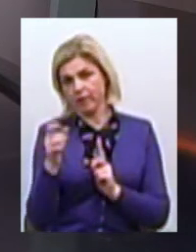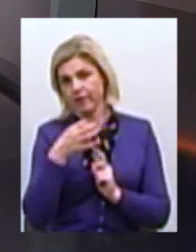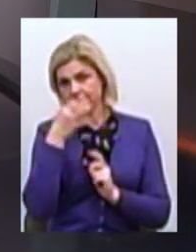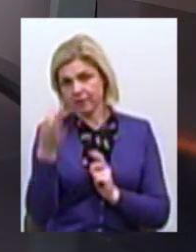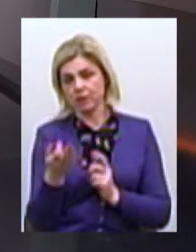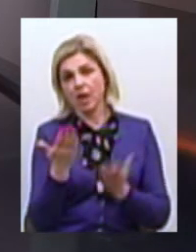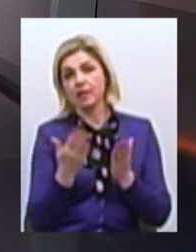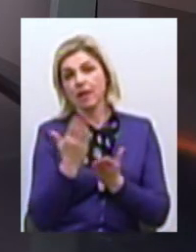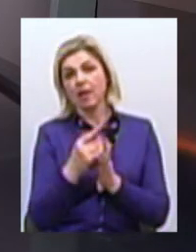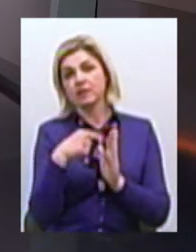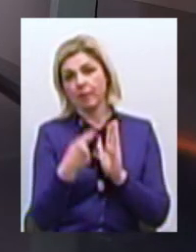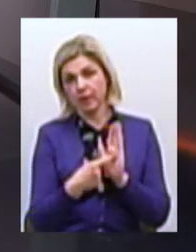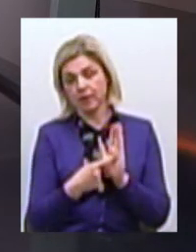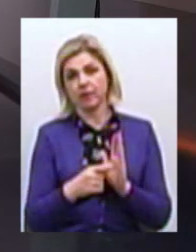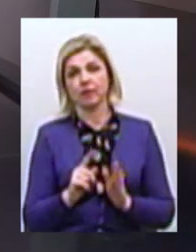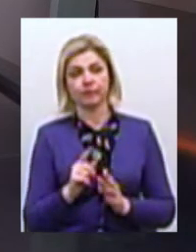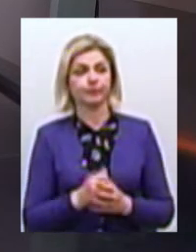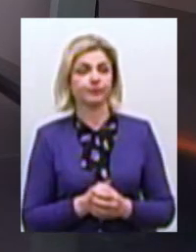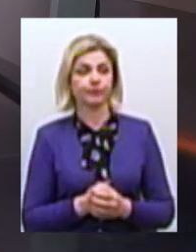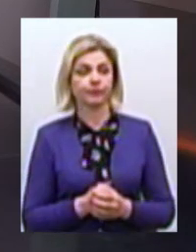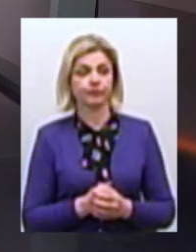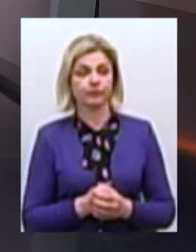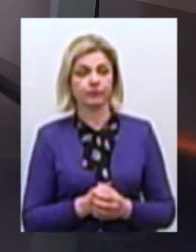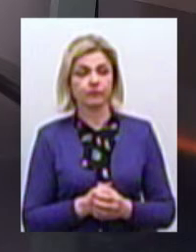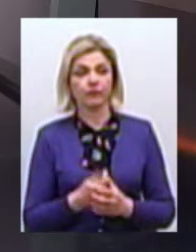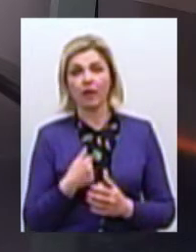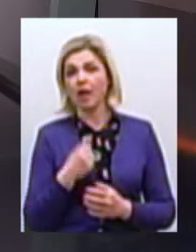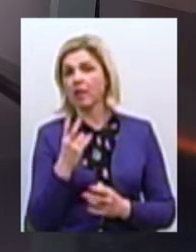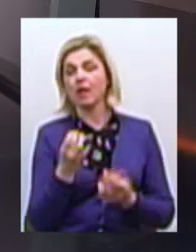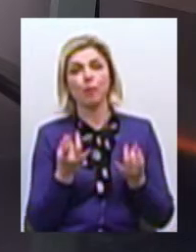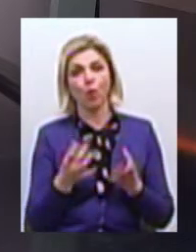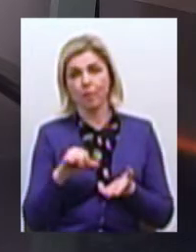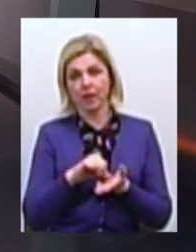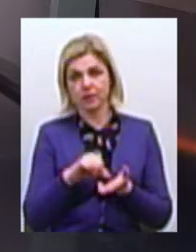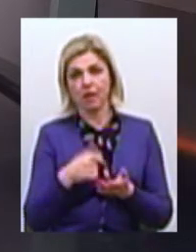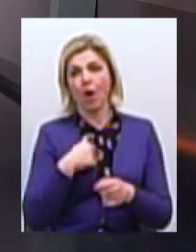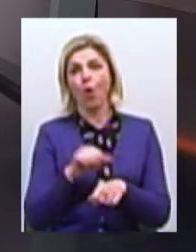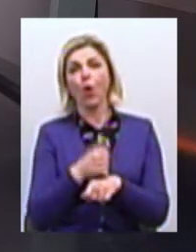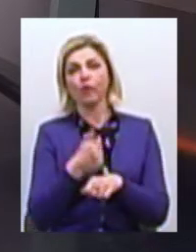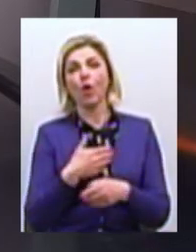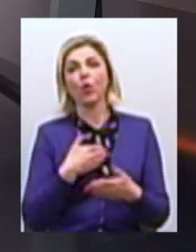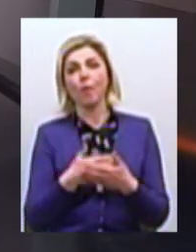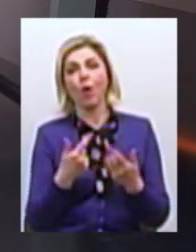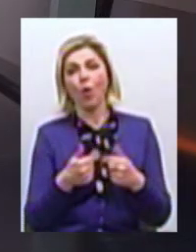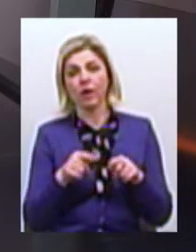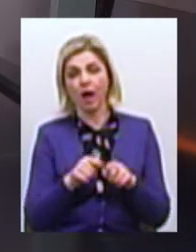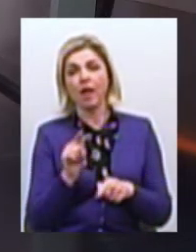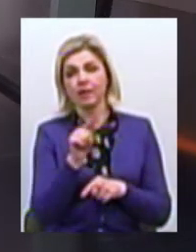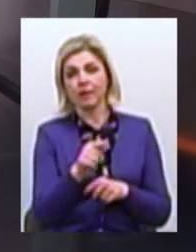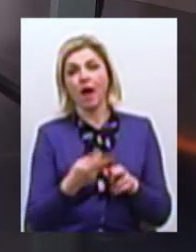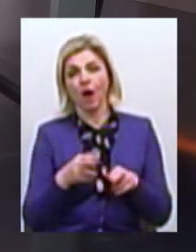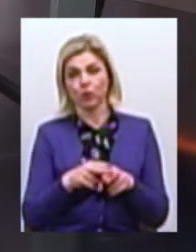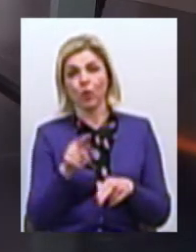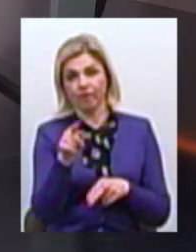якщо є запитання, буде потім, тому що у нас новий дзвінок. Звичайно, не просто представниця, а голова зоозахисної громадської організації «Фенікс», та сама, яку ви